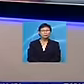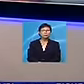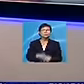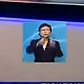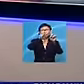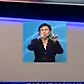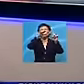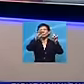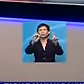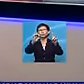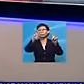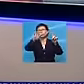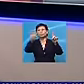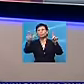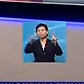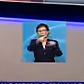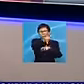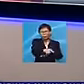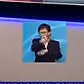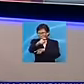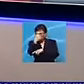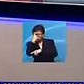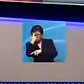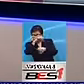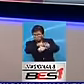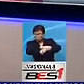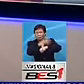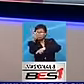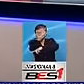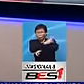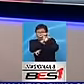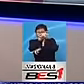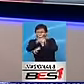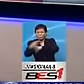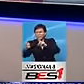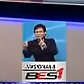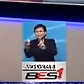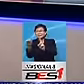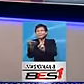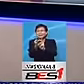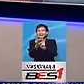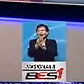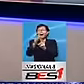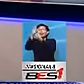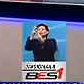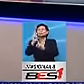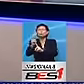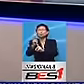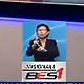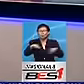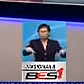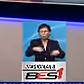Sebanyak 1,444 suspek ditahan dalam tempoh 6 hari Op Cantas Khas 2 yang dijalankan di seluruh